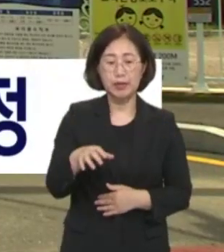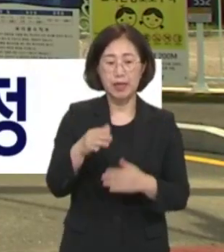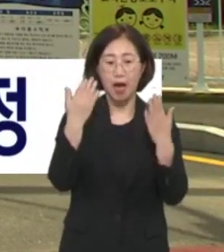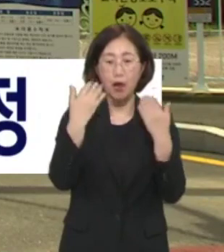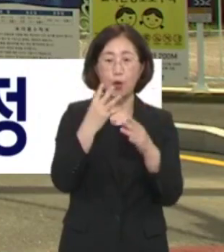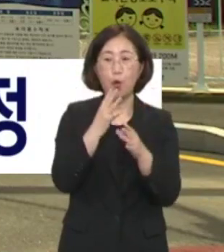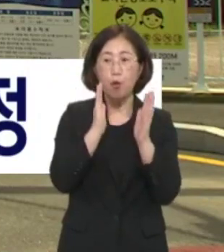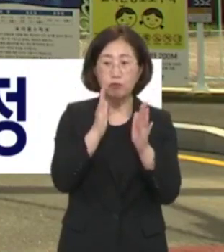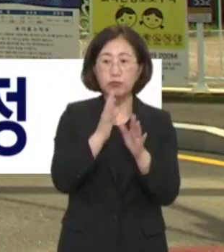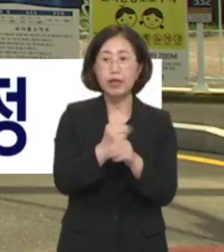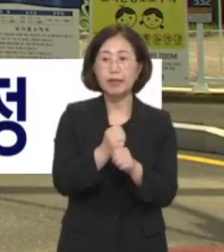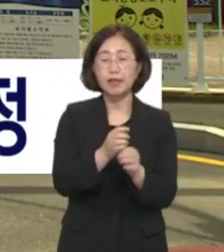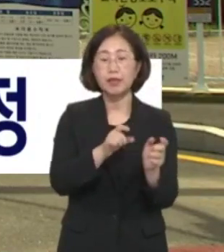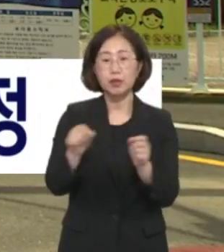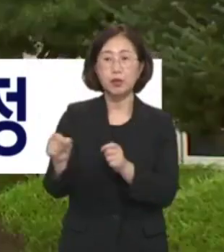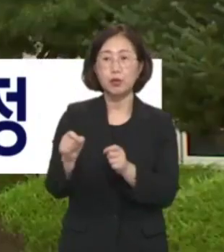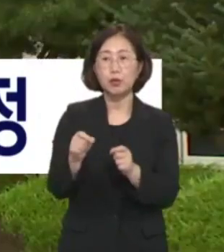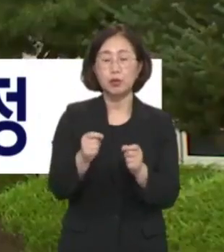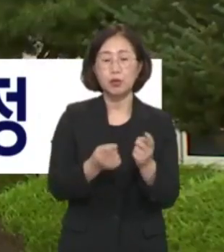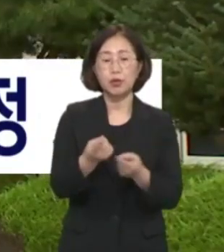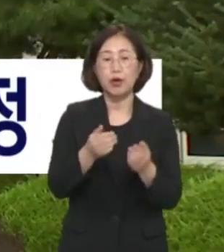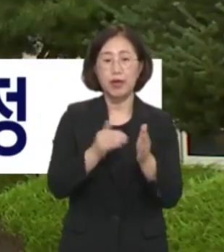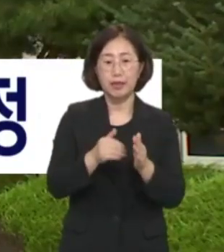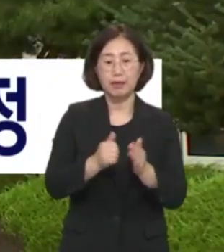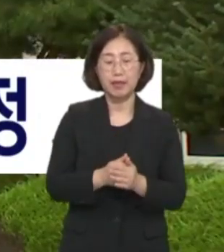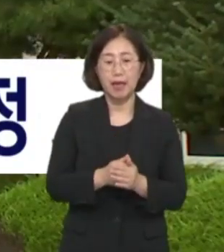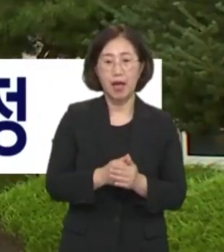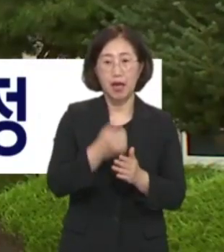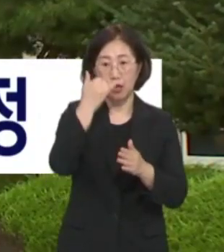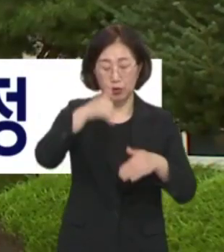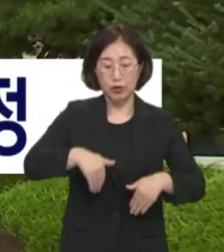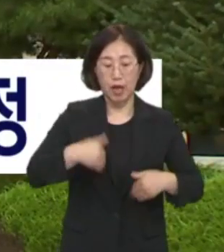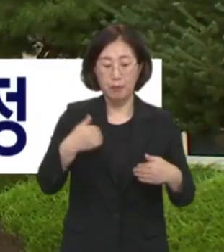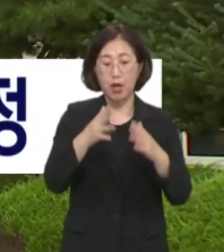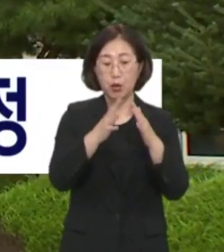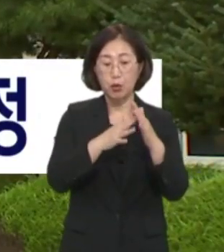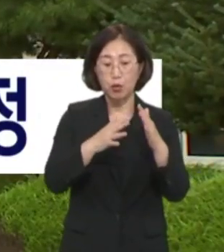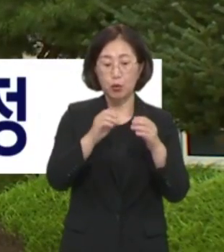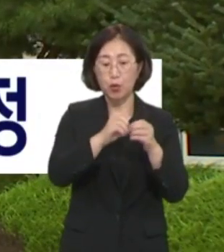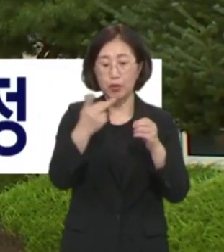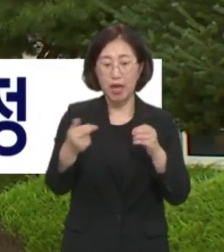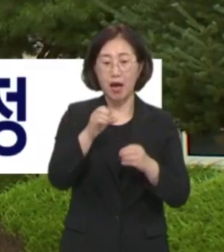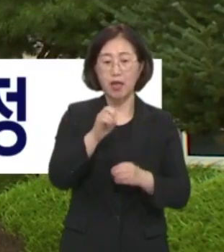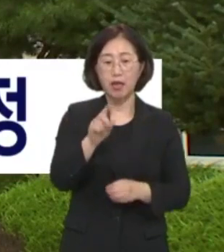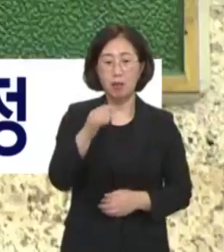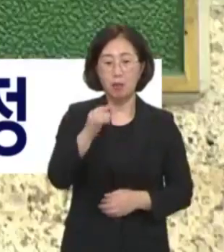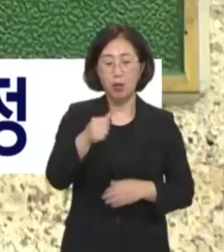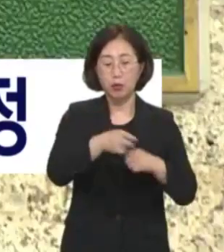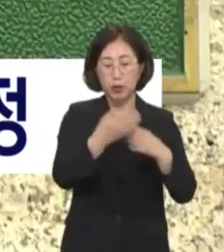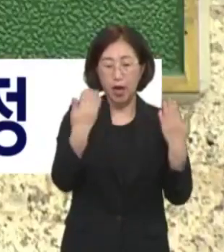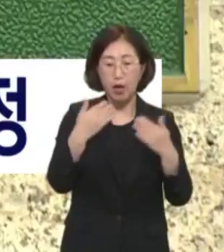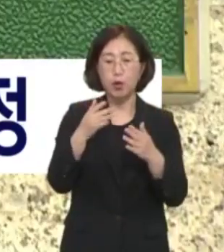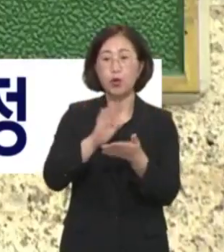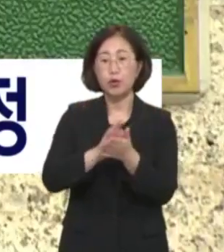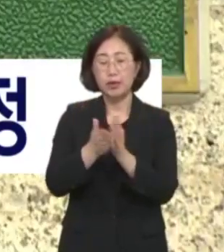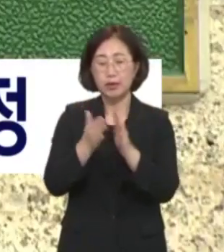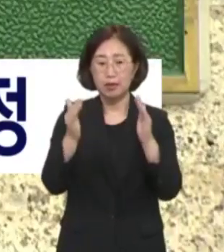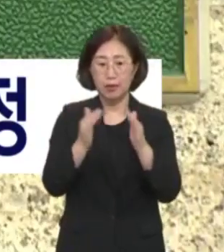조정했습니다. 충남에서는 제방이 무너져 큰 수해가 발생한 논산 원봉면 원봉초등학교와 병설